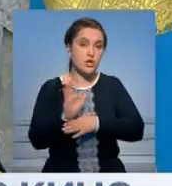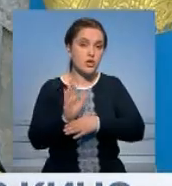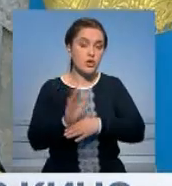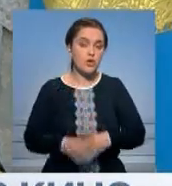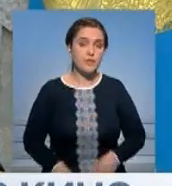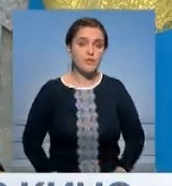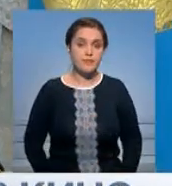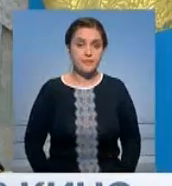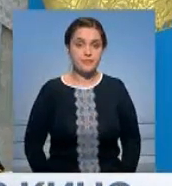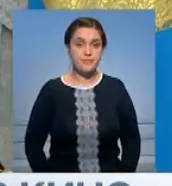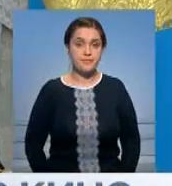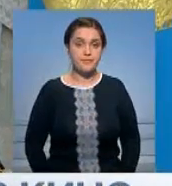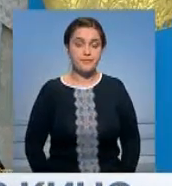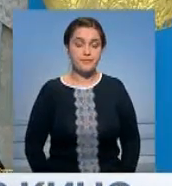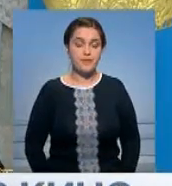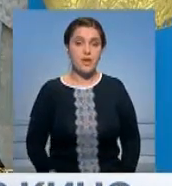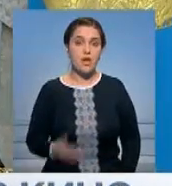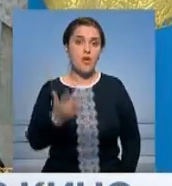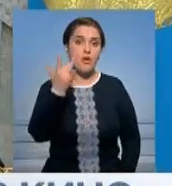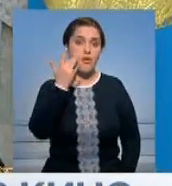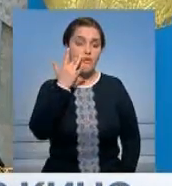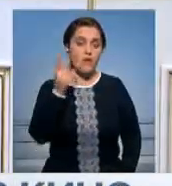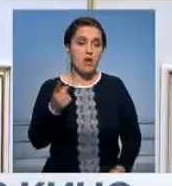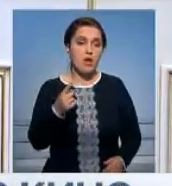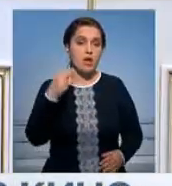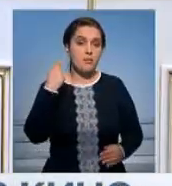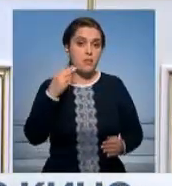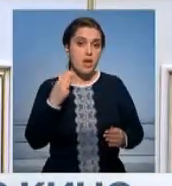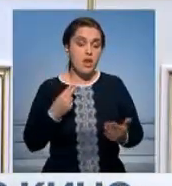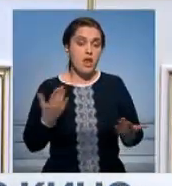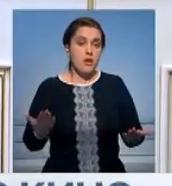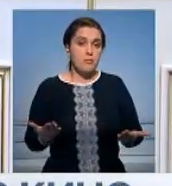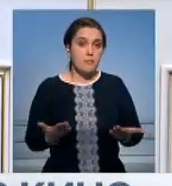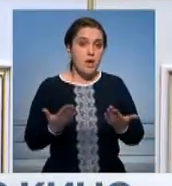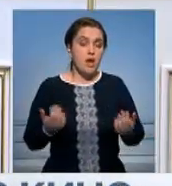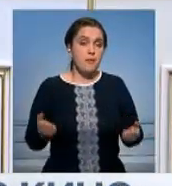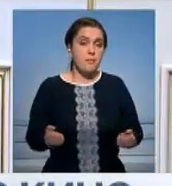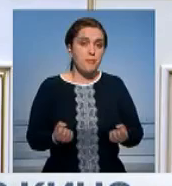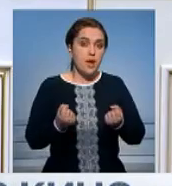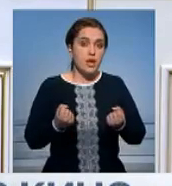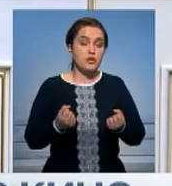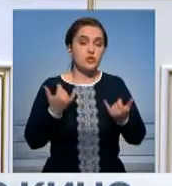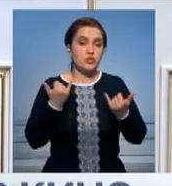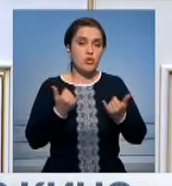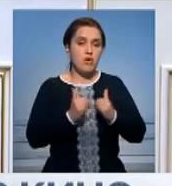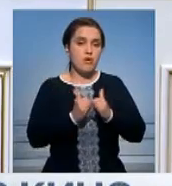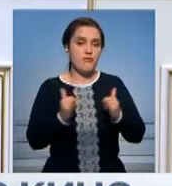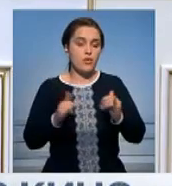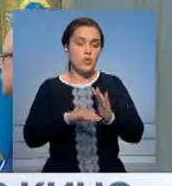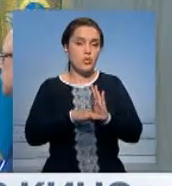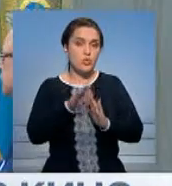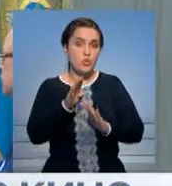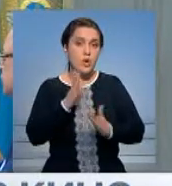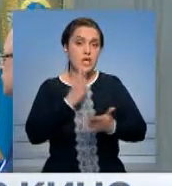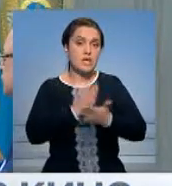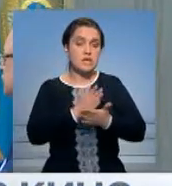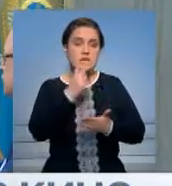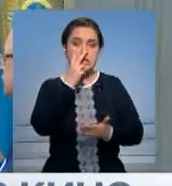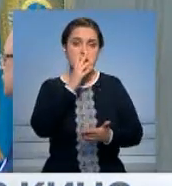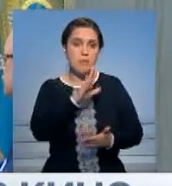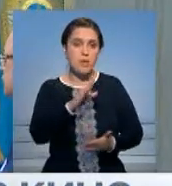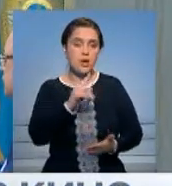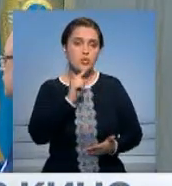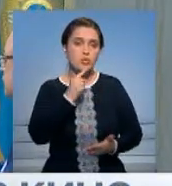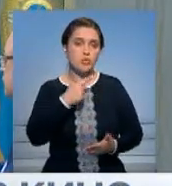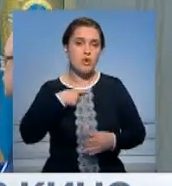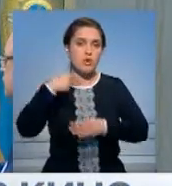Благодаря вашей всесторонней поддержке современная киноиндустрия вышла на новый уровень своего развития. Несмотря на трудности, мы сняли